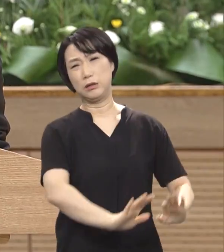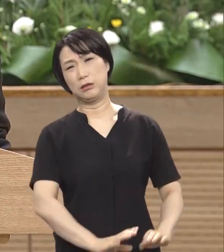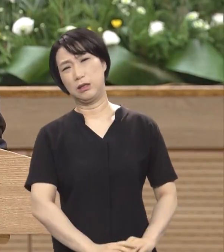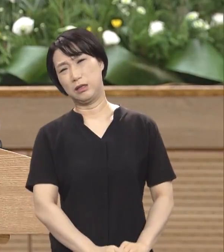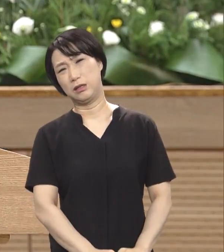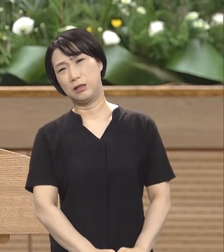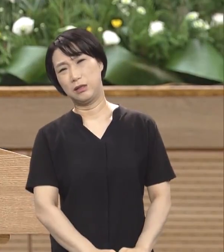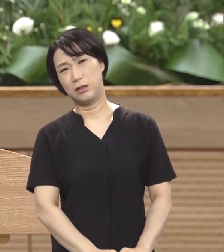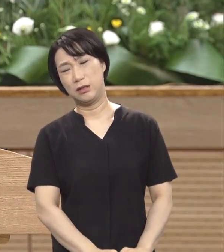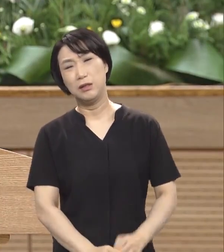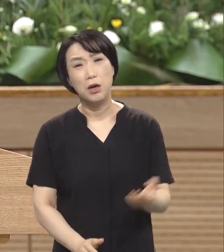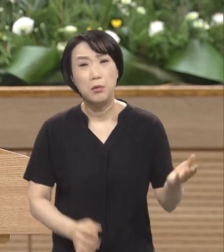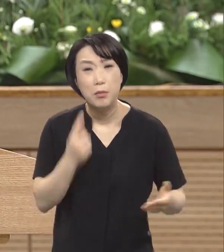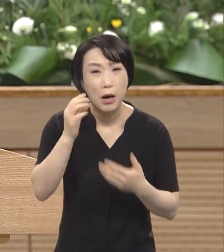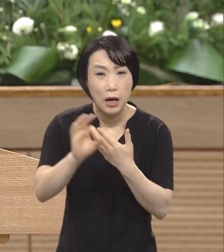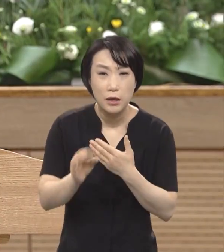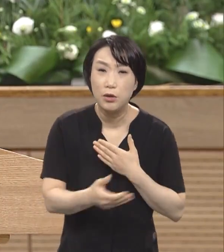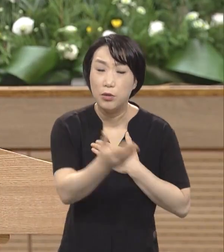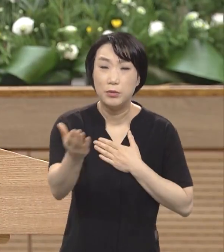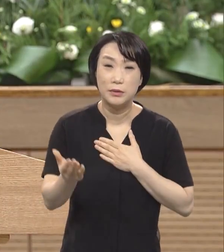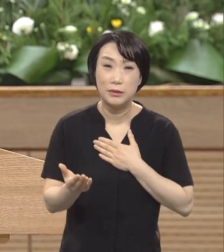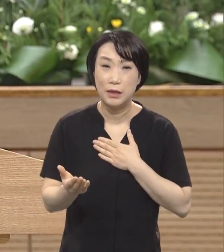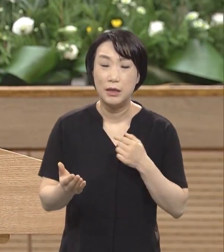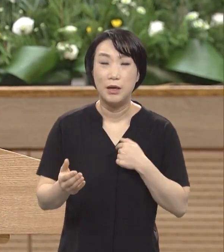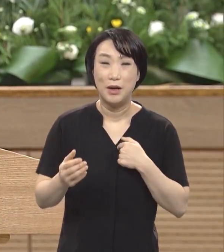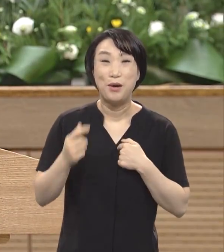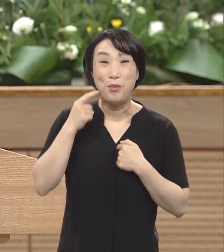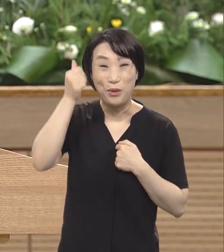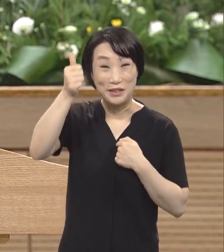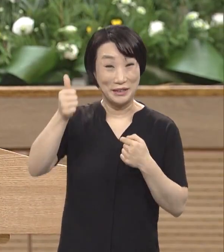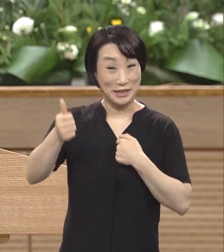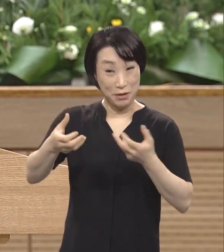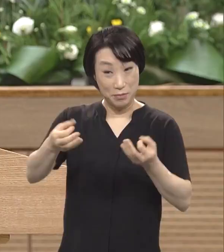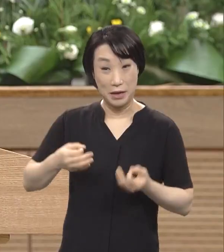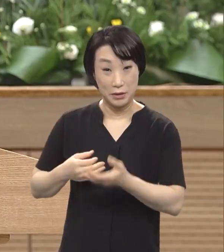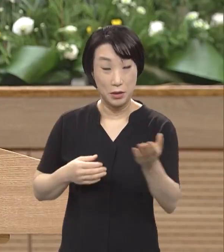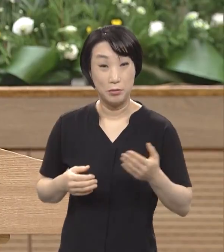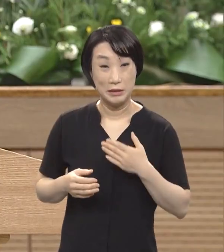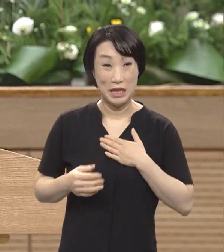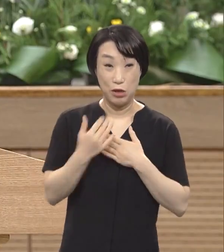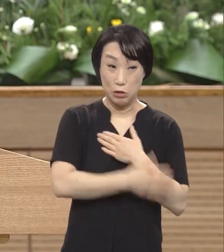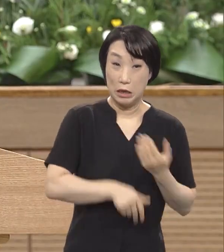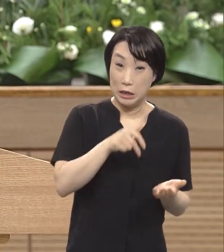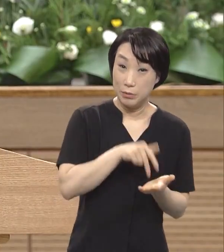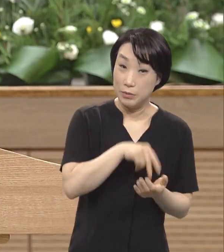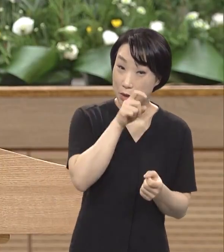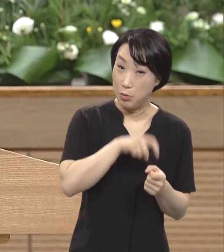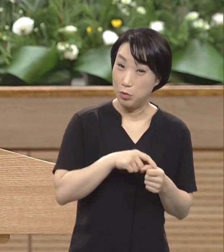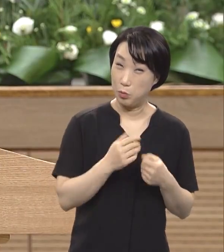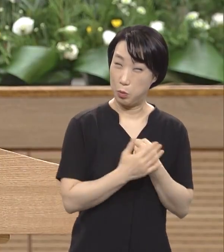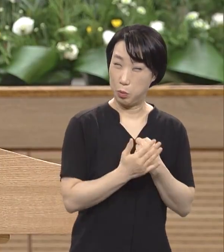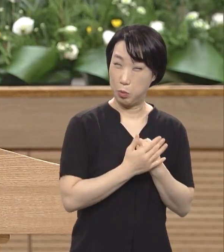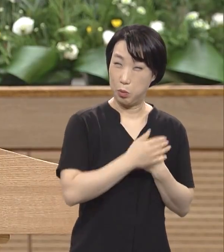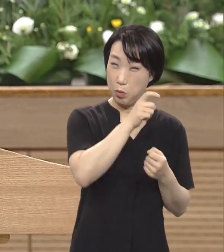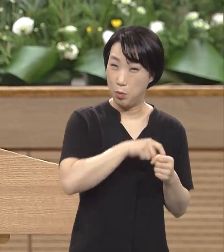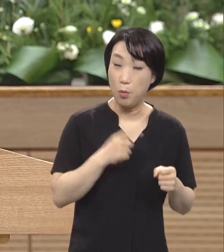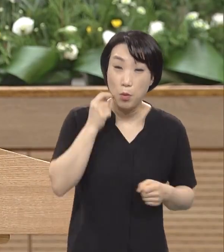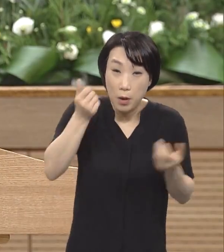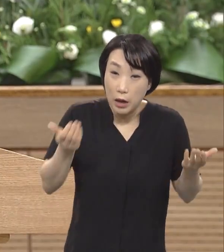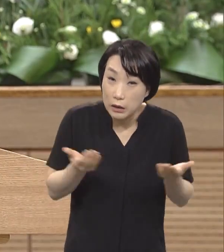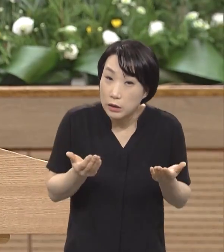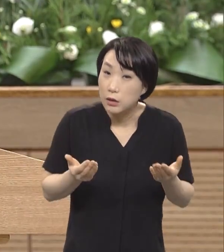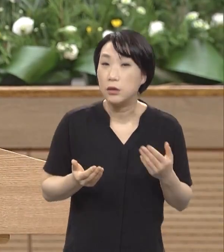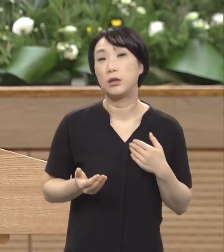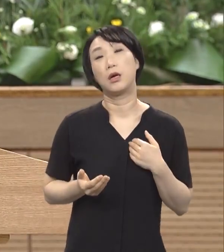아니에요. 만약에 여기 있는 여러분의 담임 목사가 내 육의 사정만 알아서 목회를